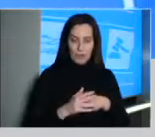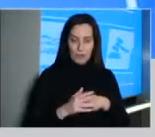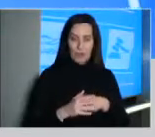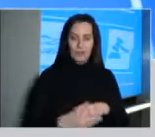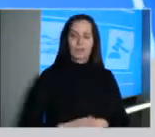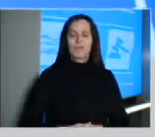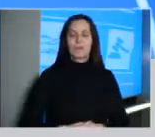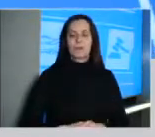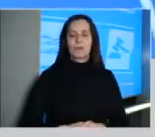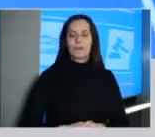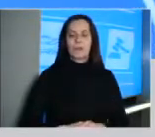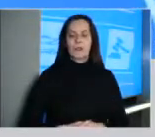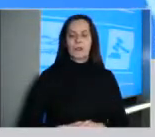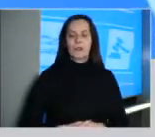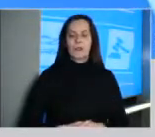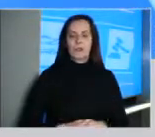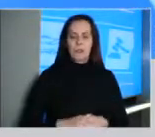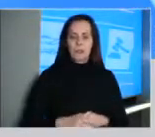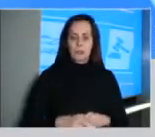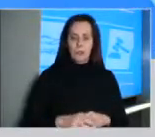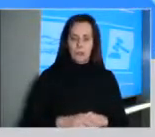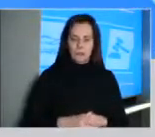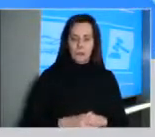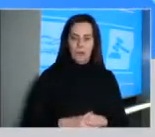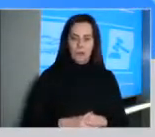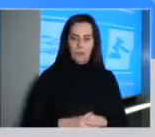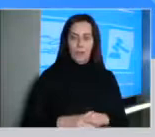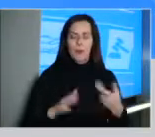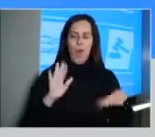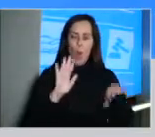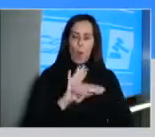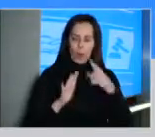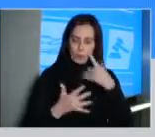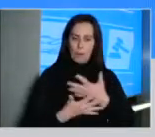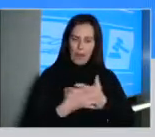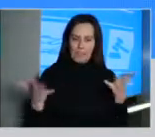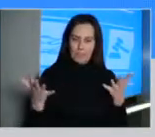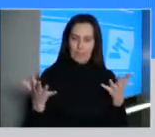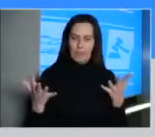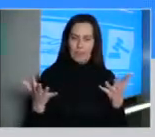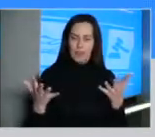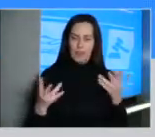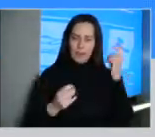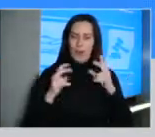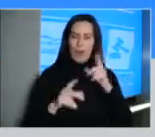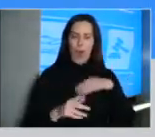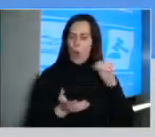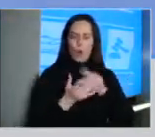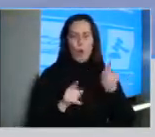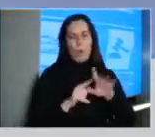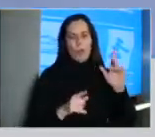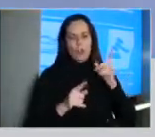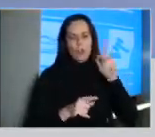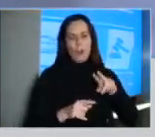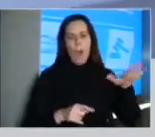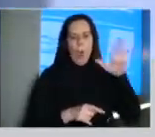לחוקים האלה, לחוקים שאור השמש חושף, מחטא כמובן, אבל חושף את המידע לציבור, אנחנו עדיין לא שם. אוקיי, אז